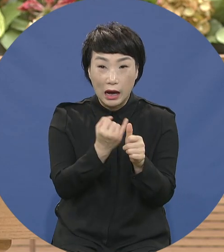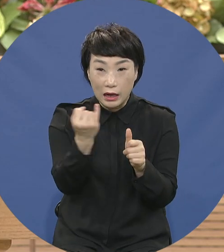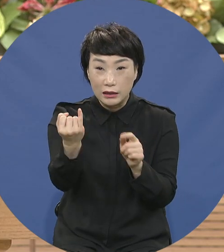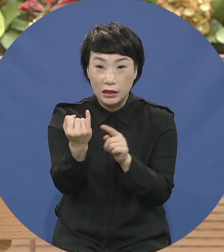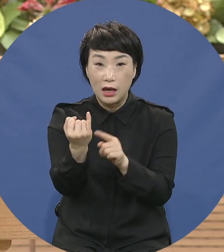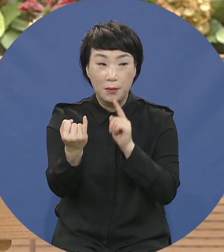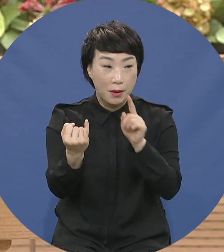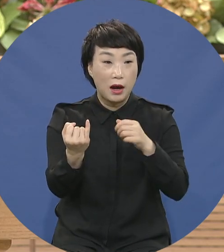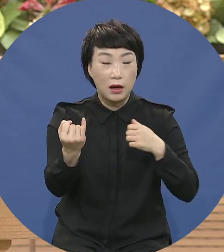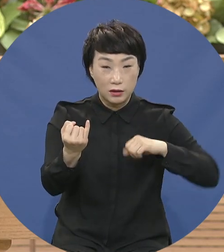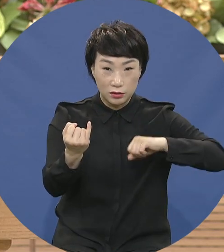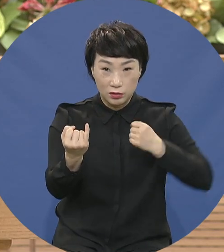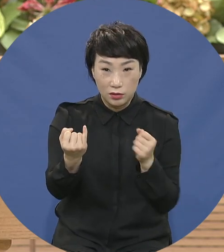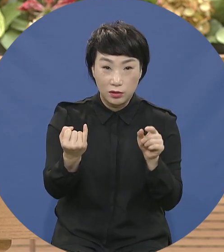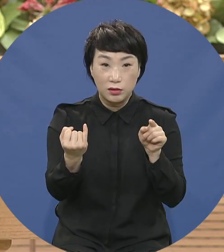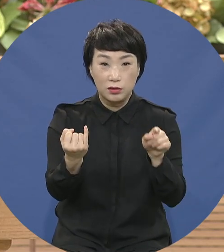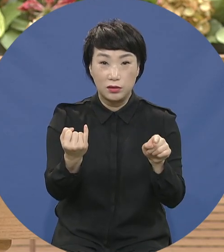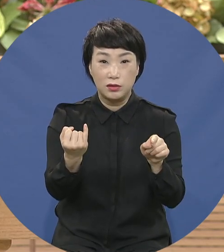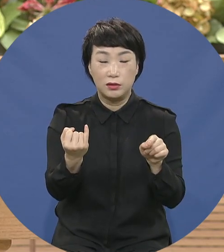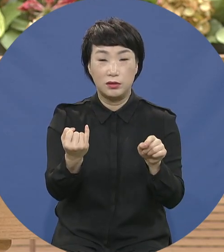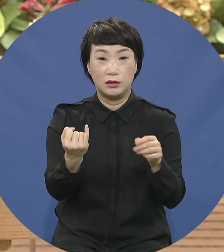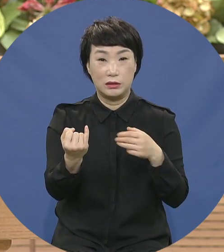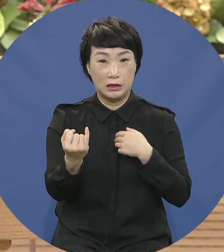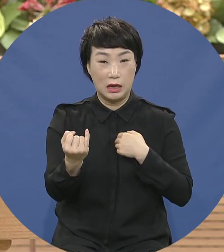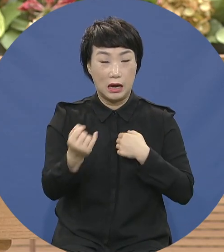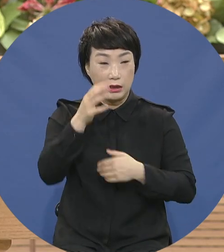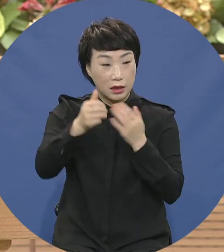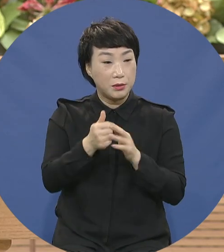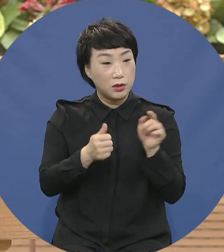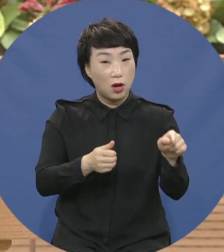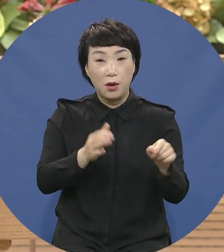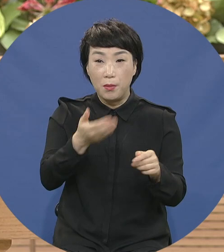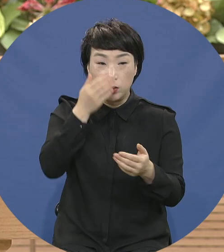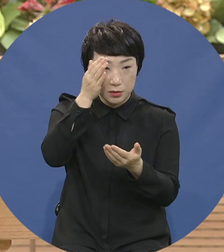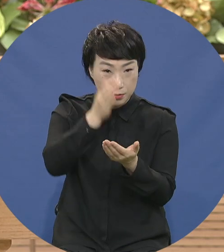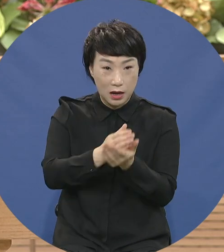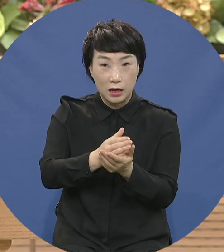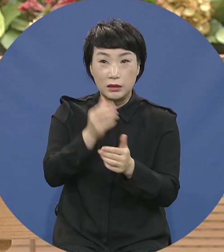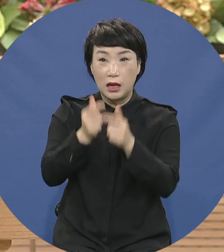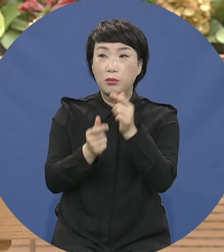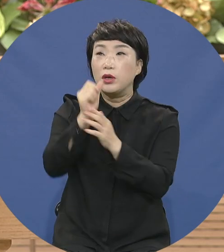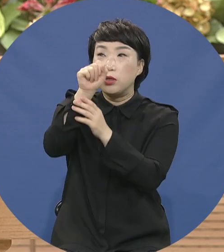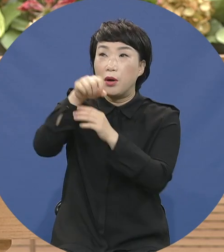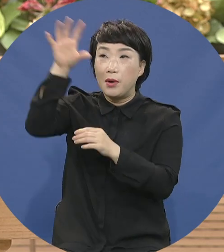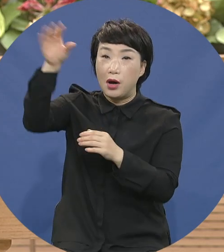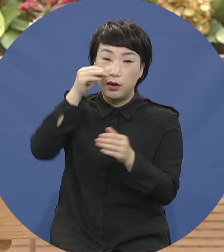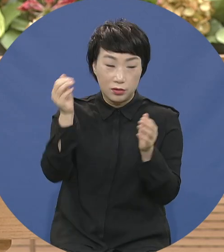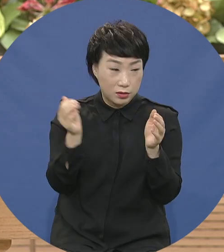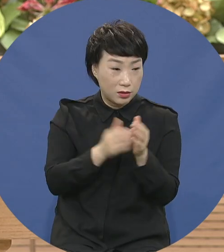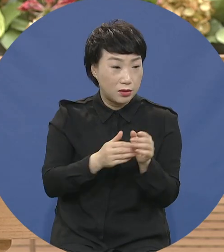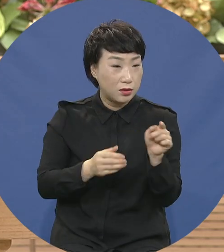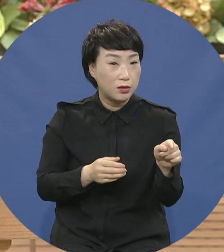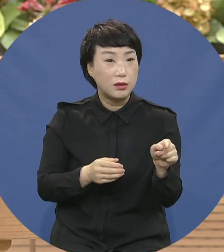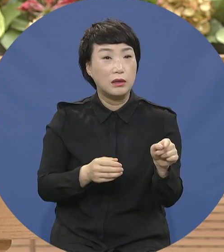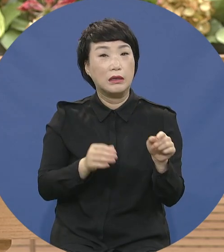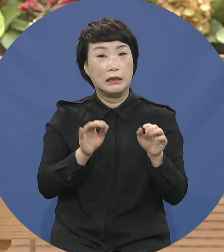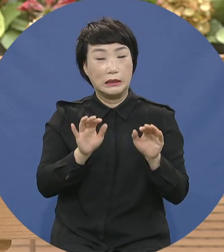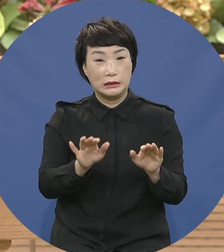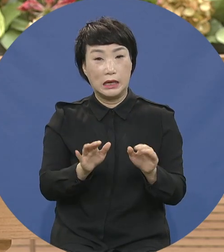아내의 말을 듣고 내가 너더러 먹지 말라는 나무 실과를